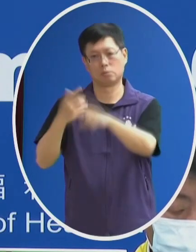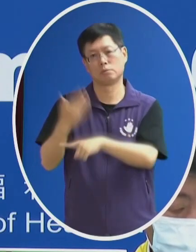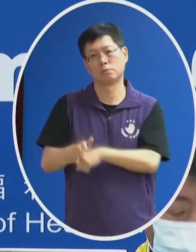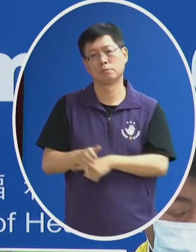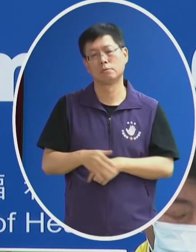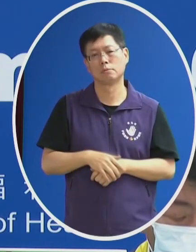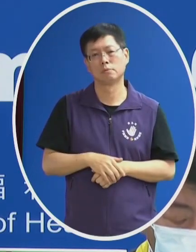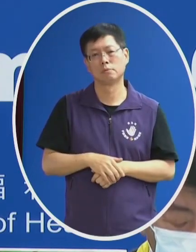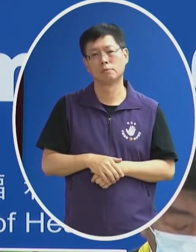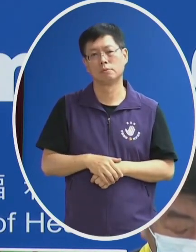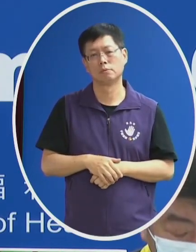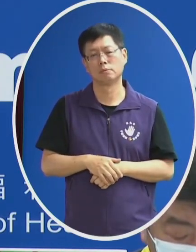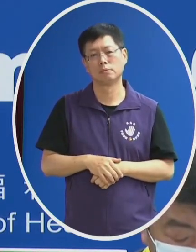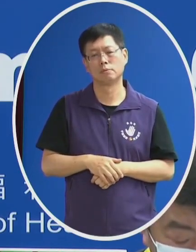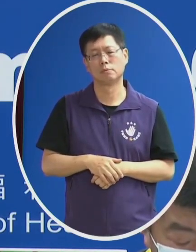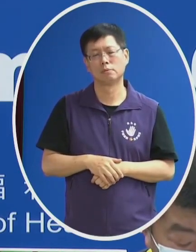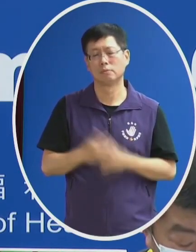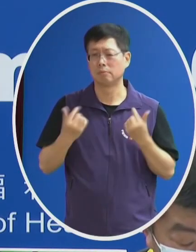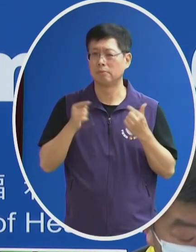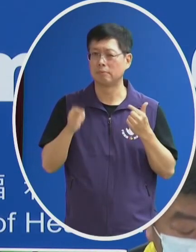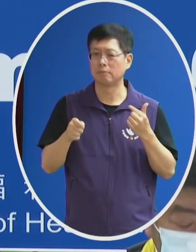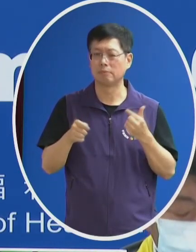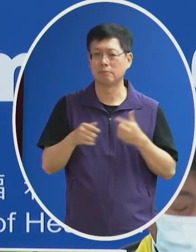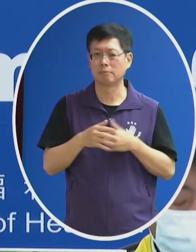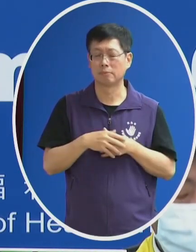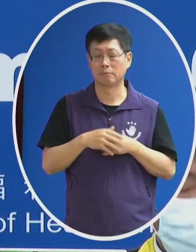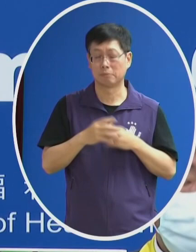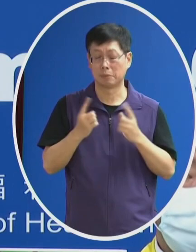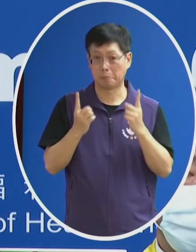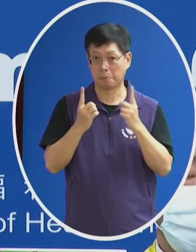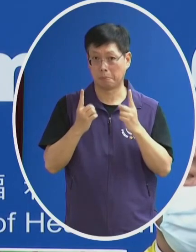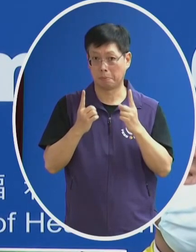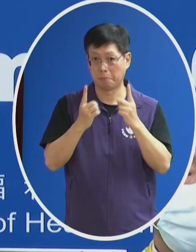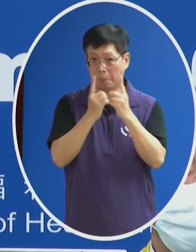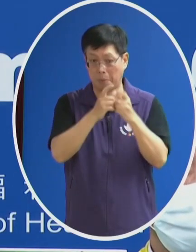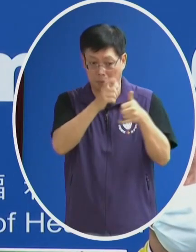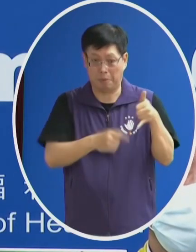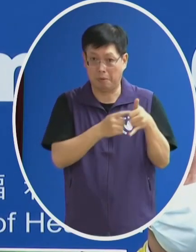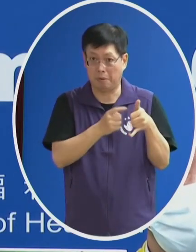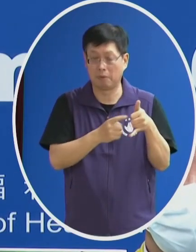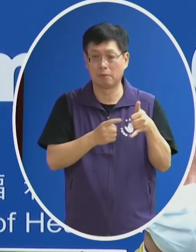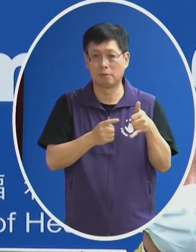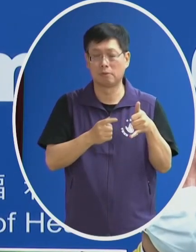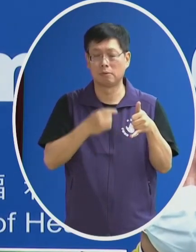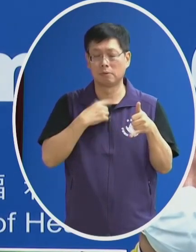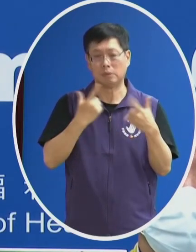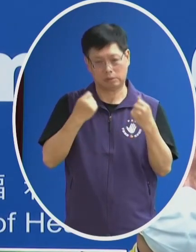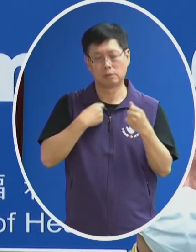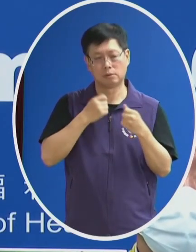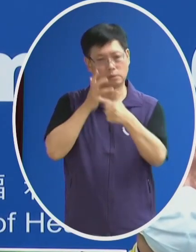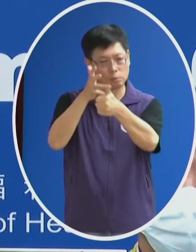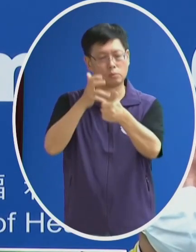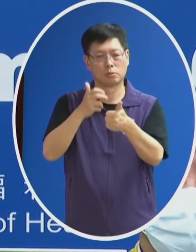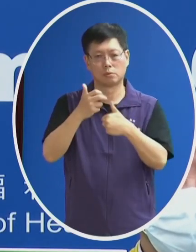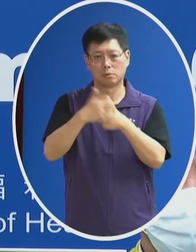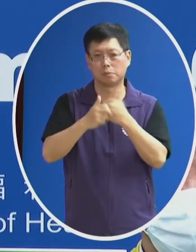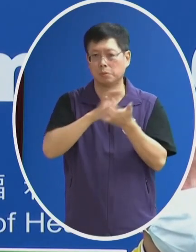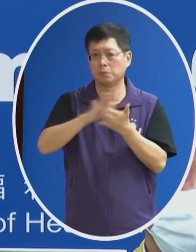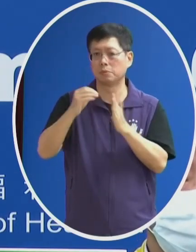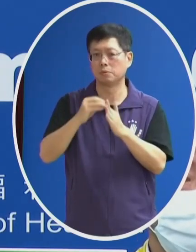死亡啊、哦。那所以有关这个接触者部分，当然我们会再跟卫局再询问哦，